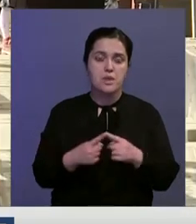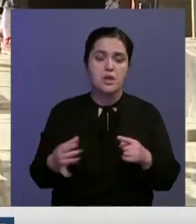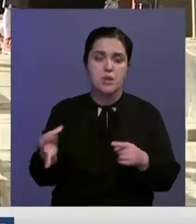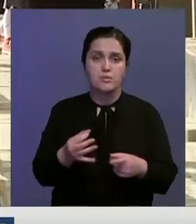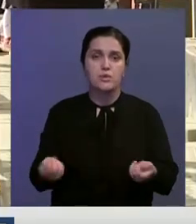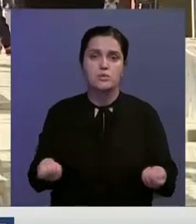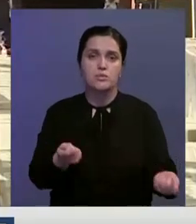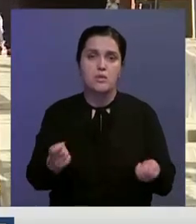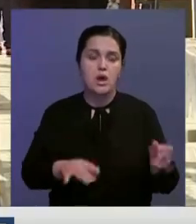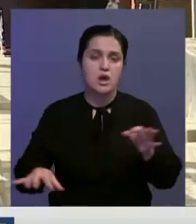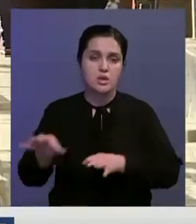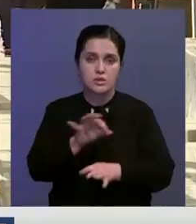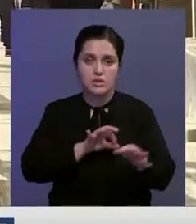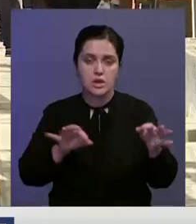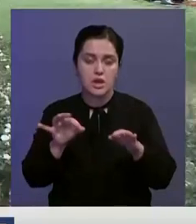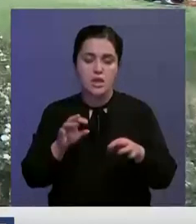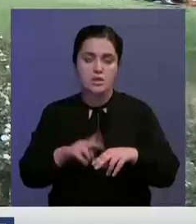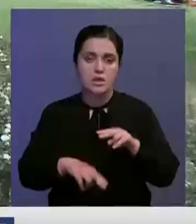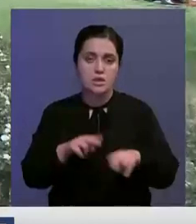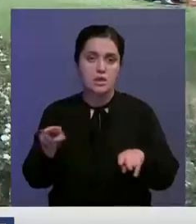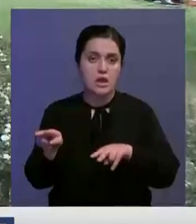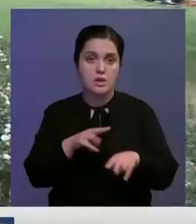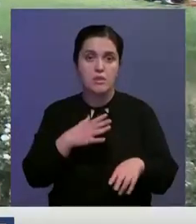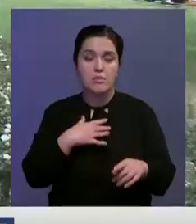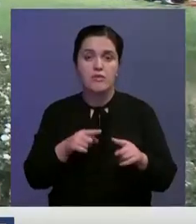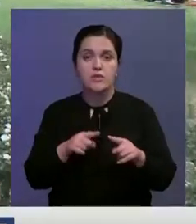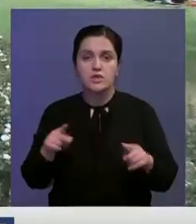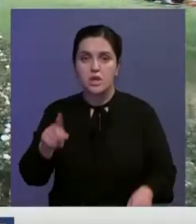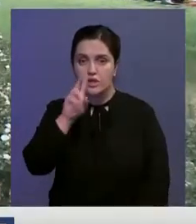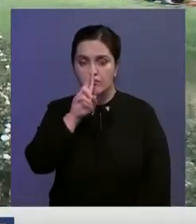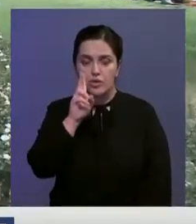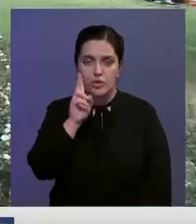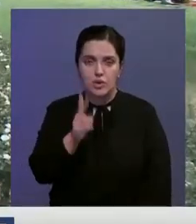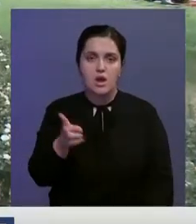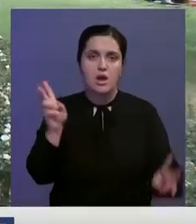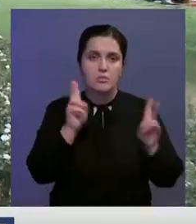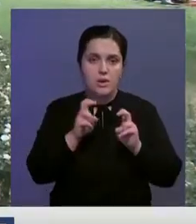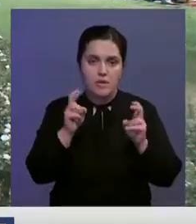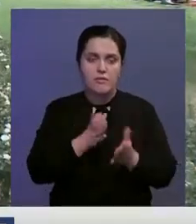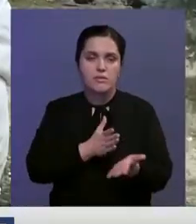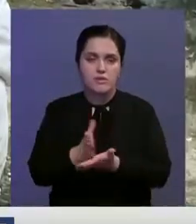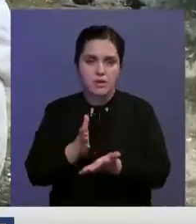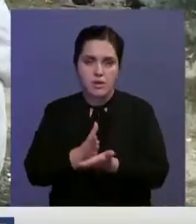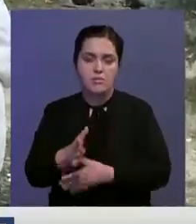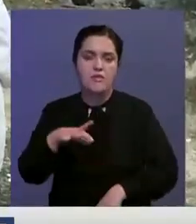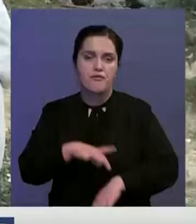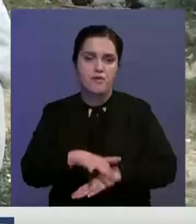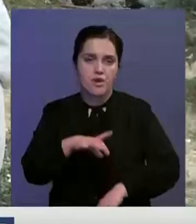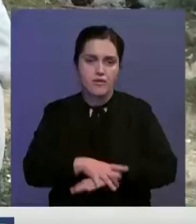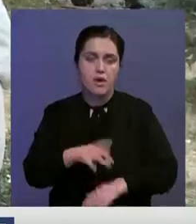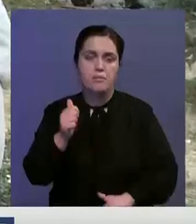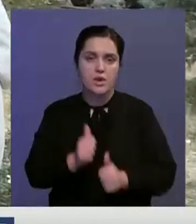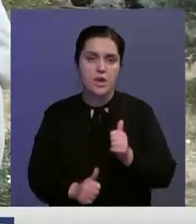управлении архитектурно-строительного контроля. Мы в течение 2 лет проверяли, выявляли. Мы по